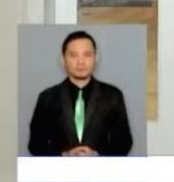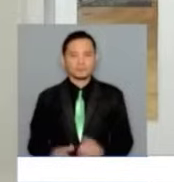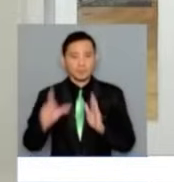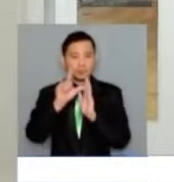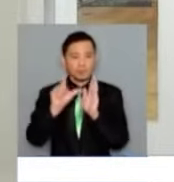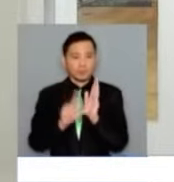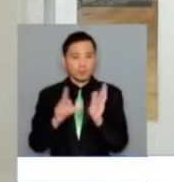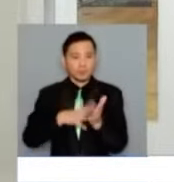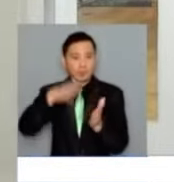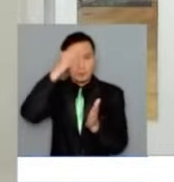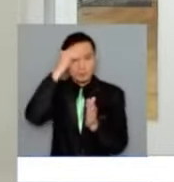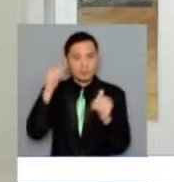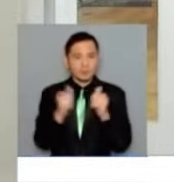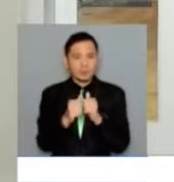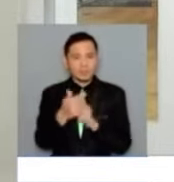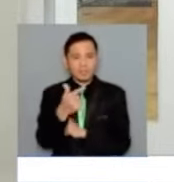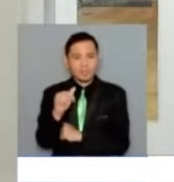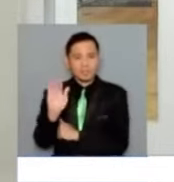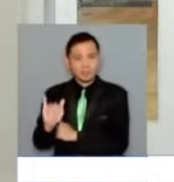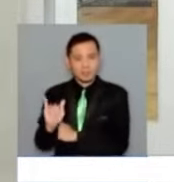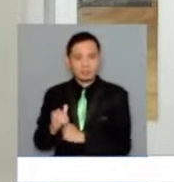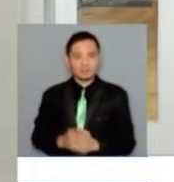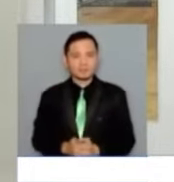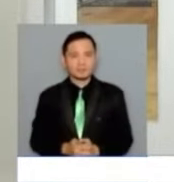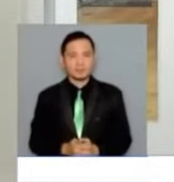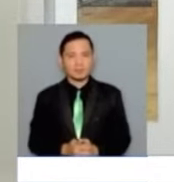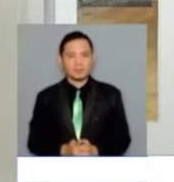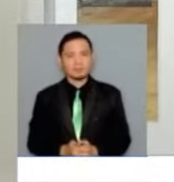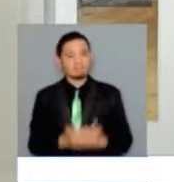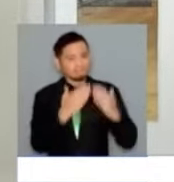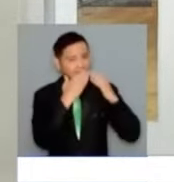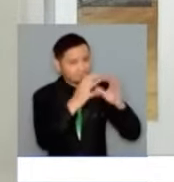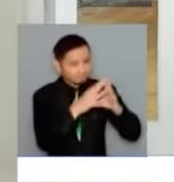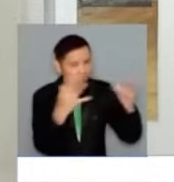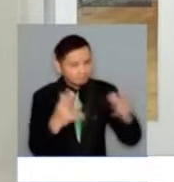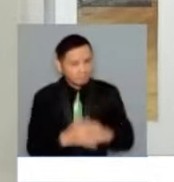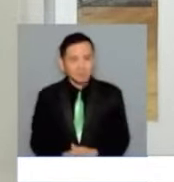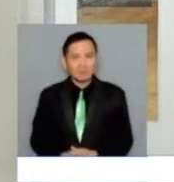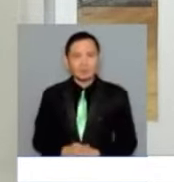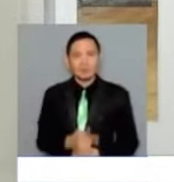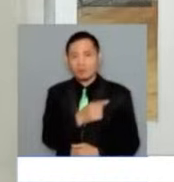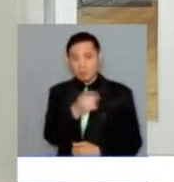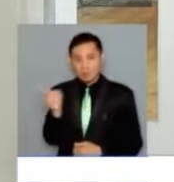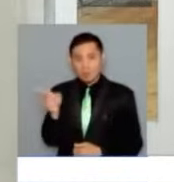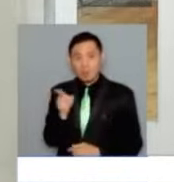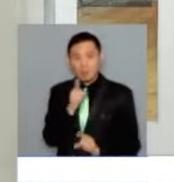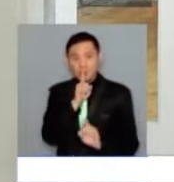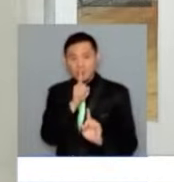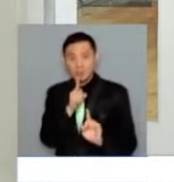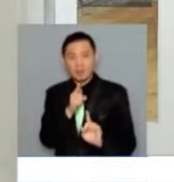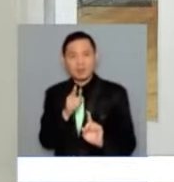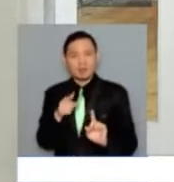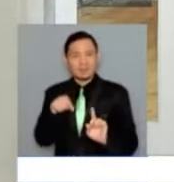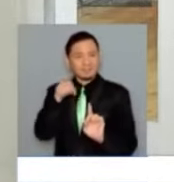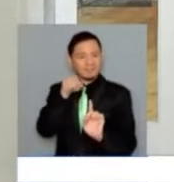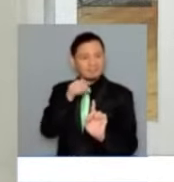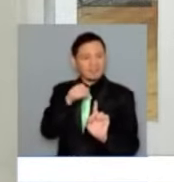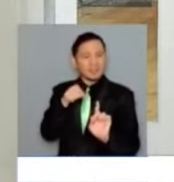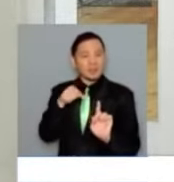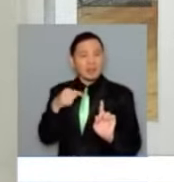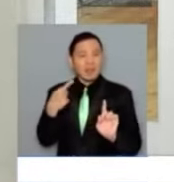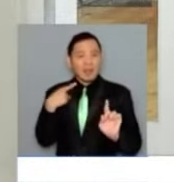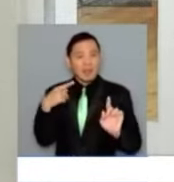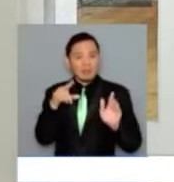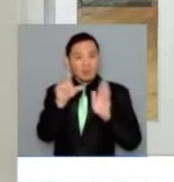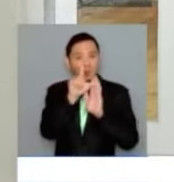Maraming salamat, Ate Sue. Well, mga mapagpanggap, no-no yan sa batas. Ilang lalaki na nakabis athletic